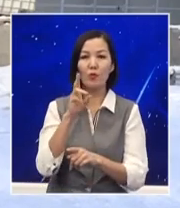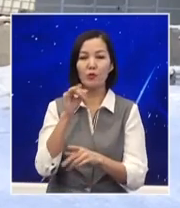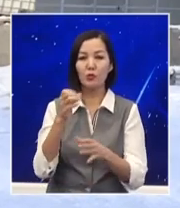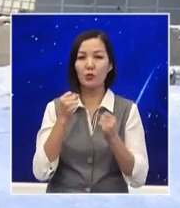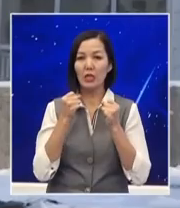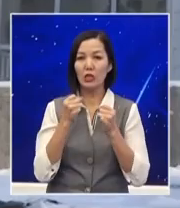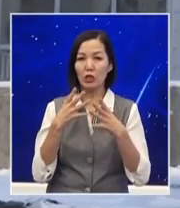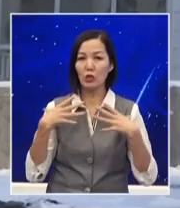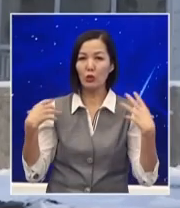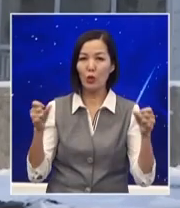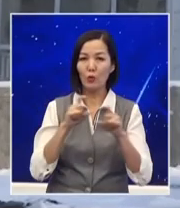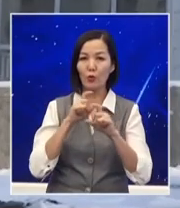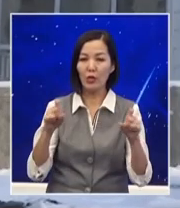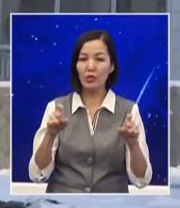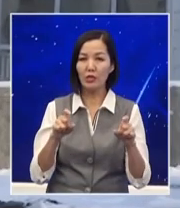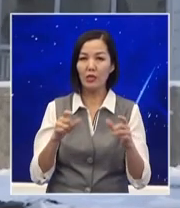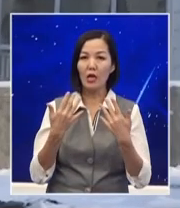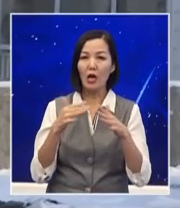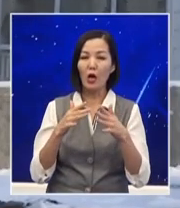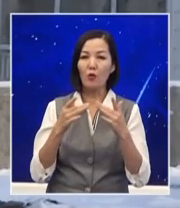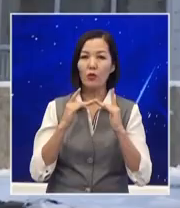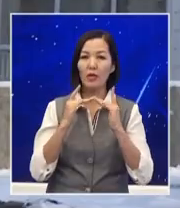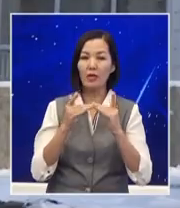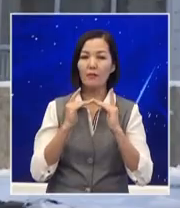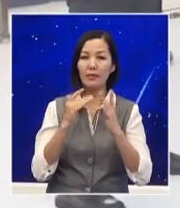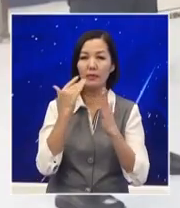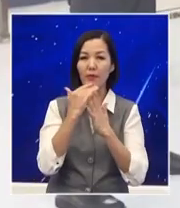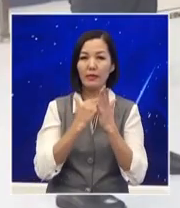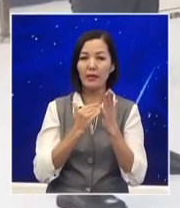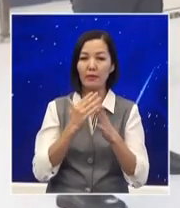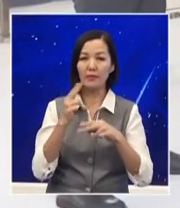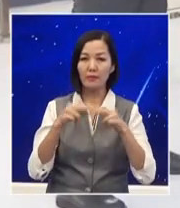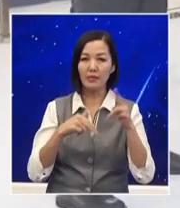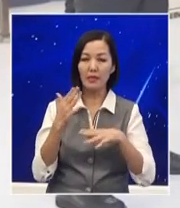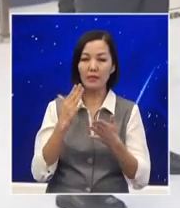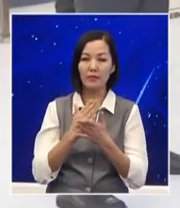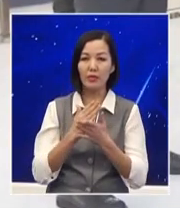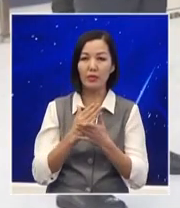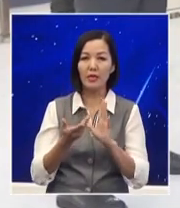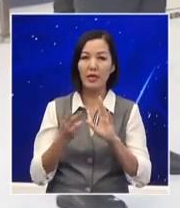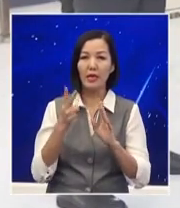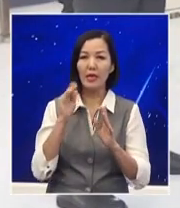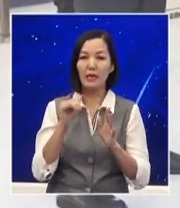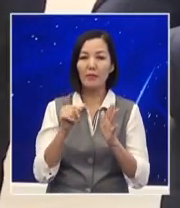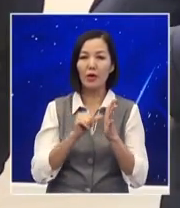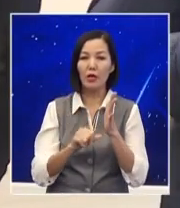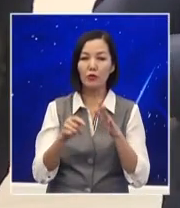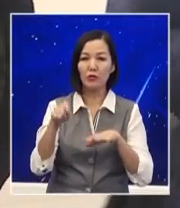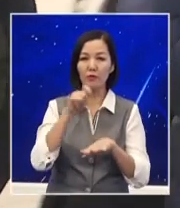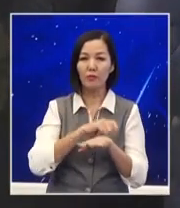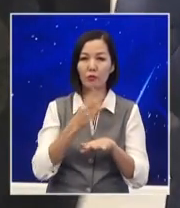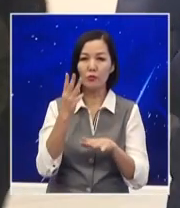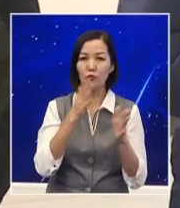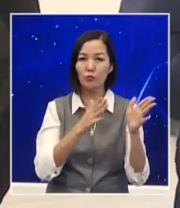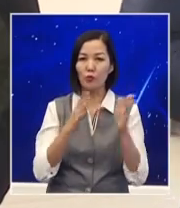дене шынықтыру және сауықтыру кешені. Ауыл ел бесігі аясында бой көтеруде. Спорт ғимаратының көлемі 2600 шаршы метр, 3